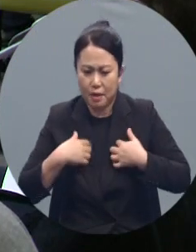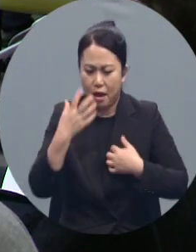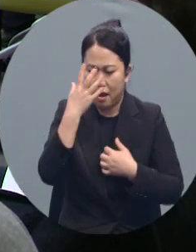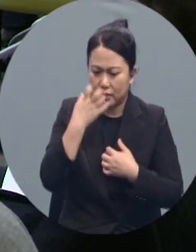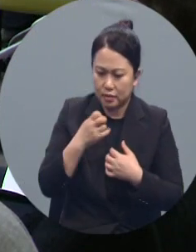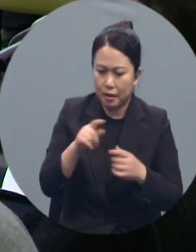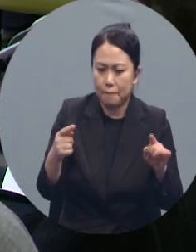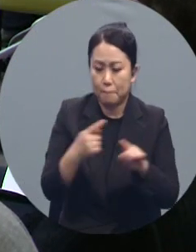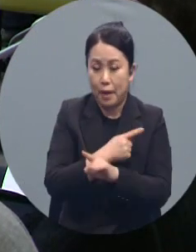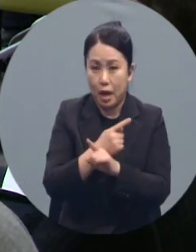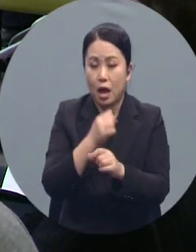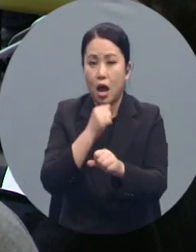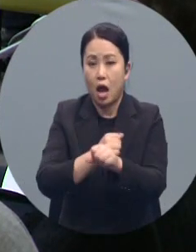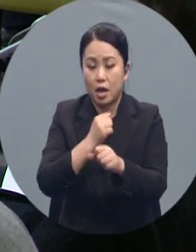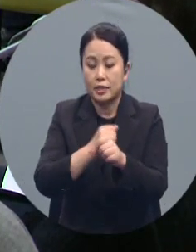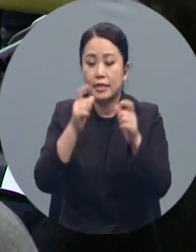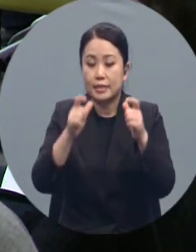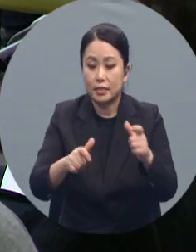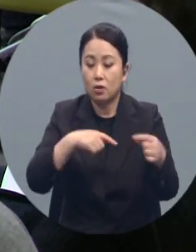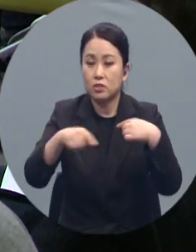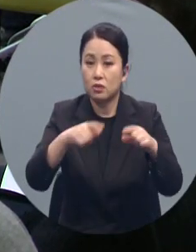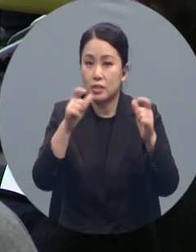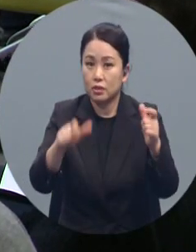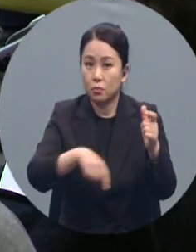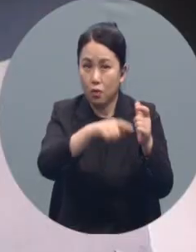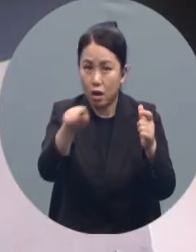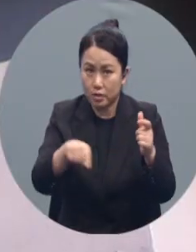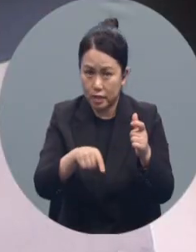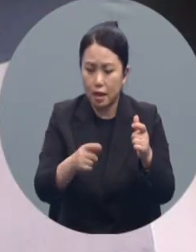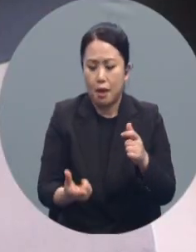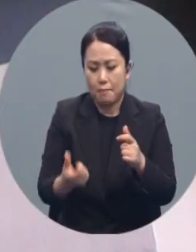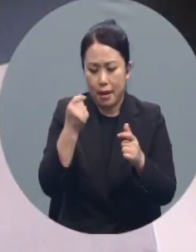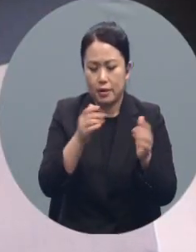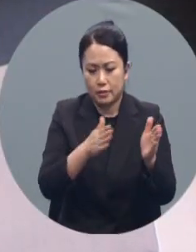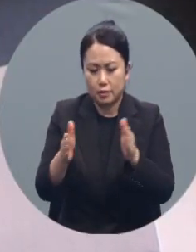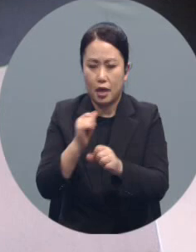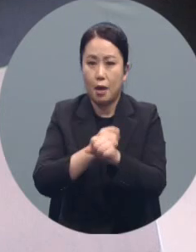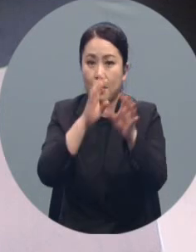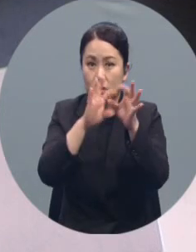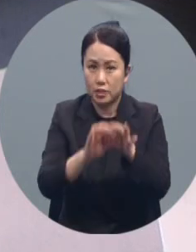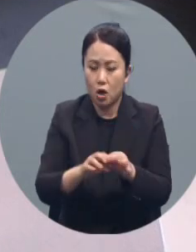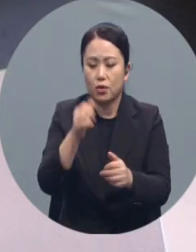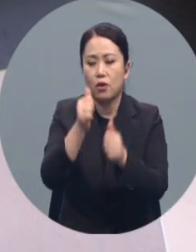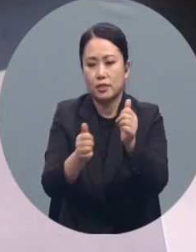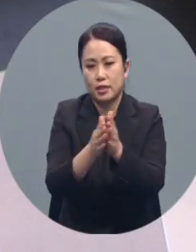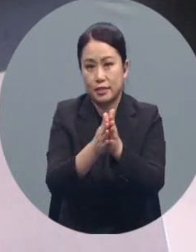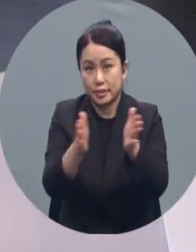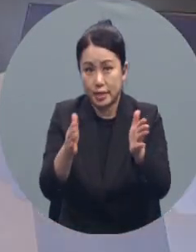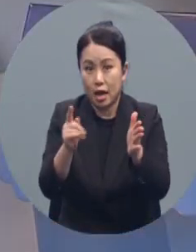당선자와 낙선자들이 재빨리 전력을 가다듬고 경쟁에 나서면서 차기